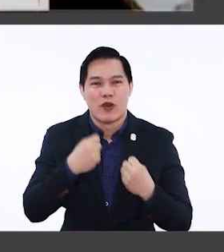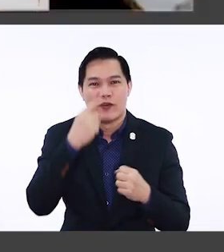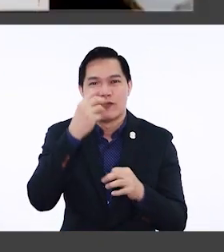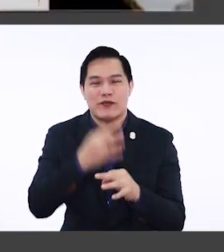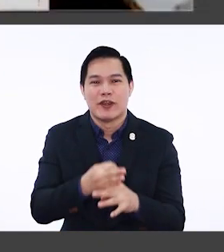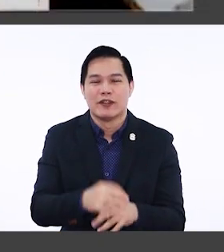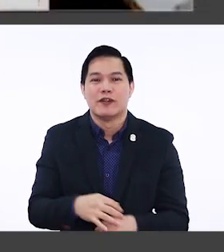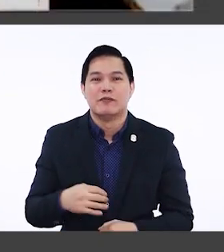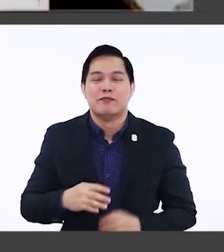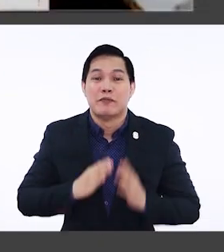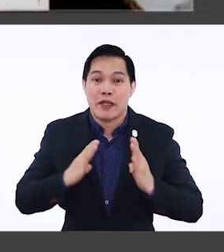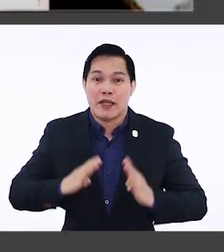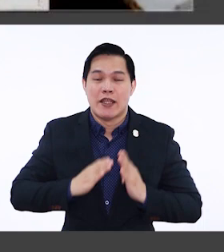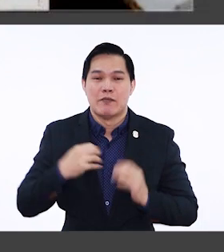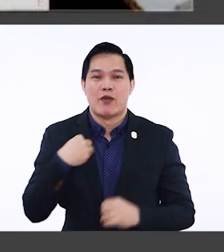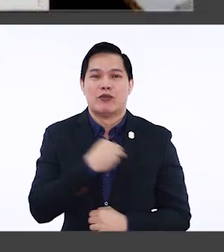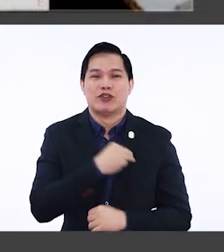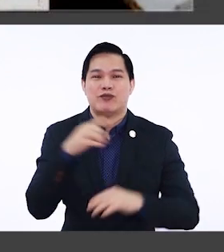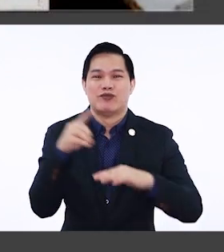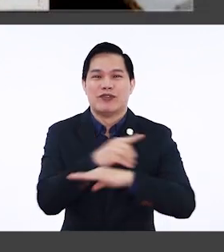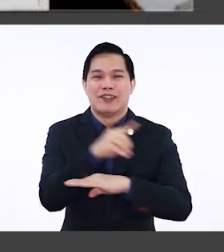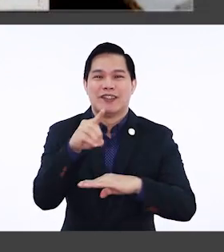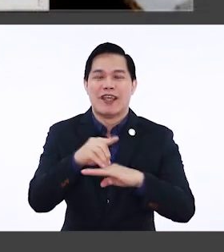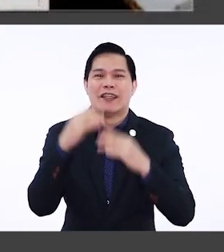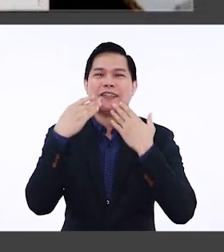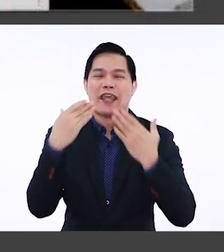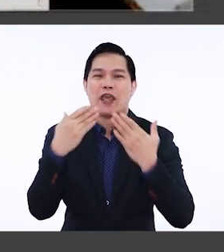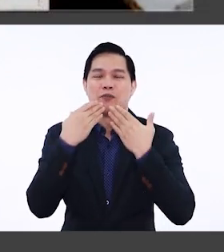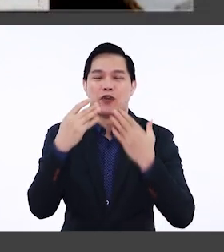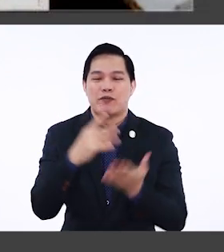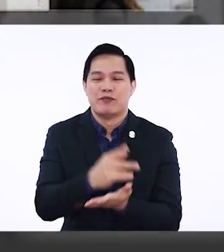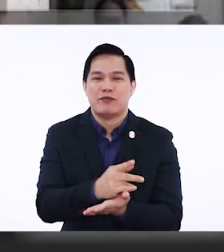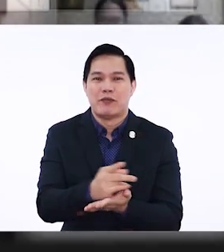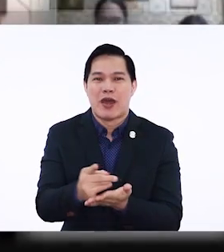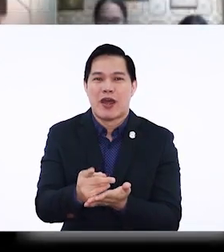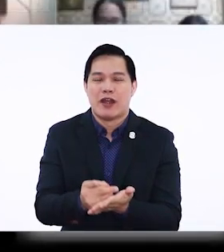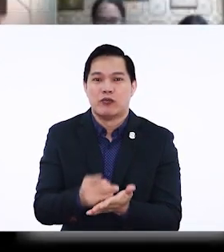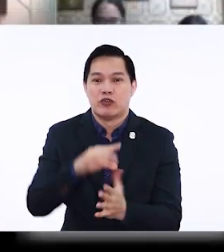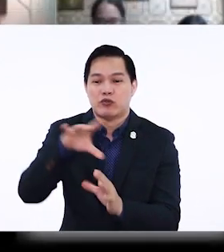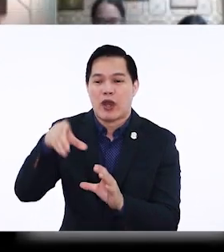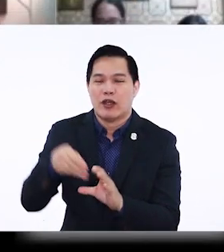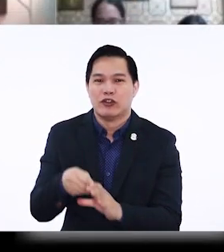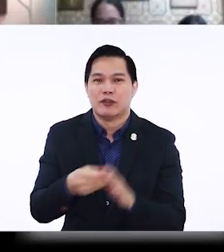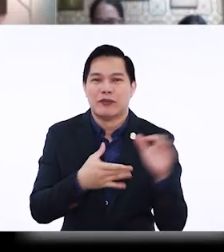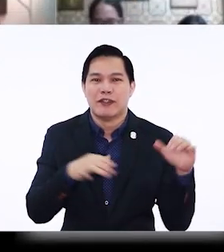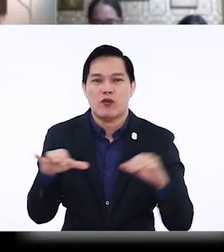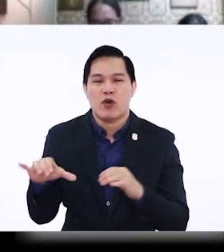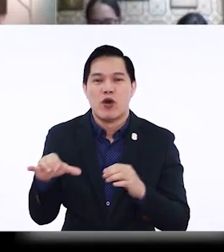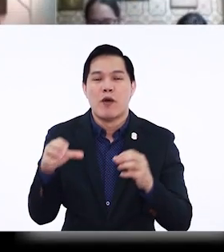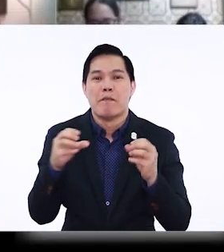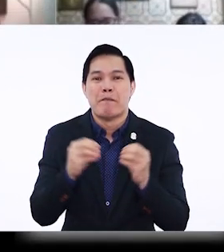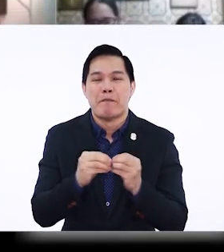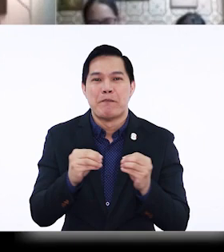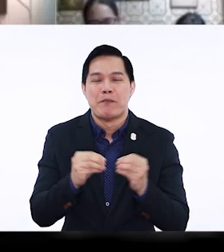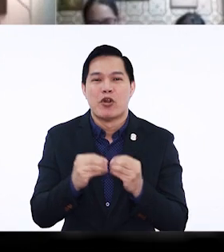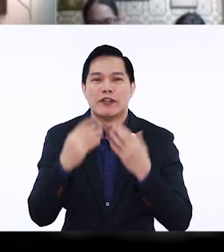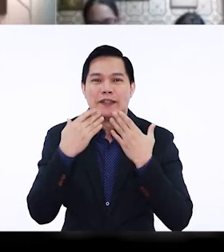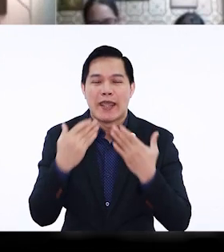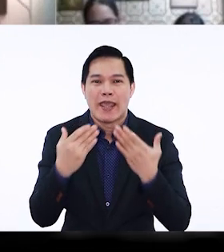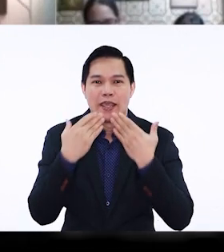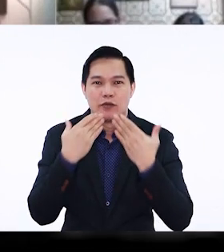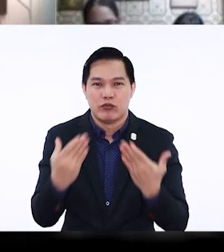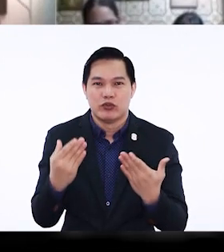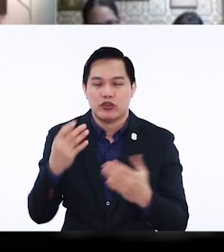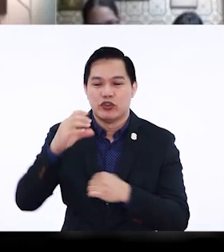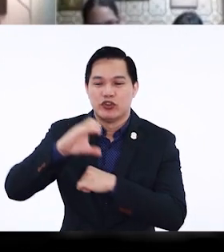The Binhi members in our district are very thankful to be part of this activity. All the more, they are thankful